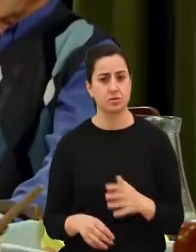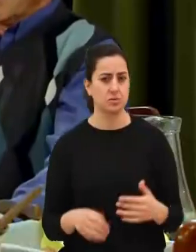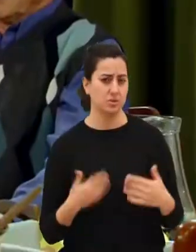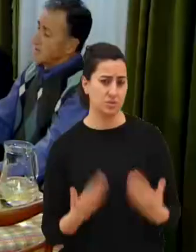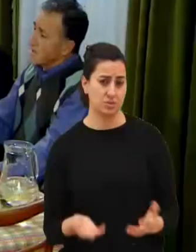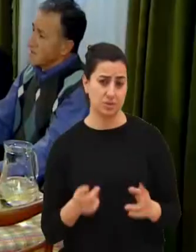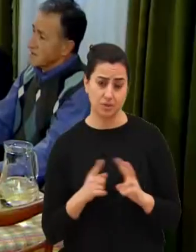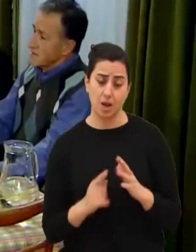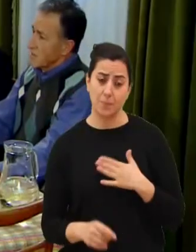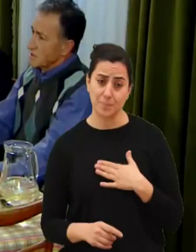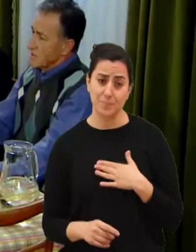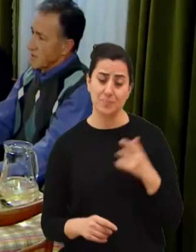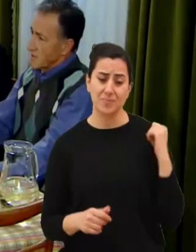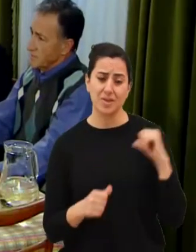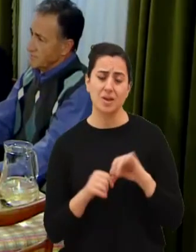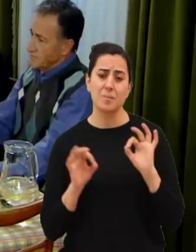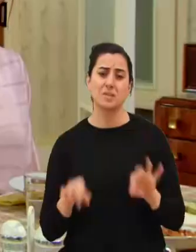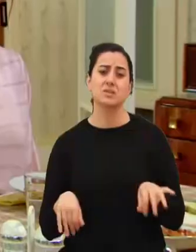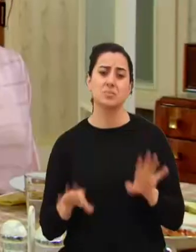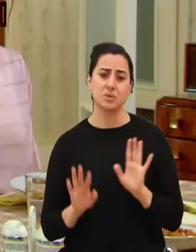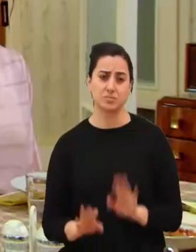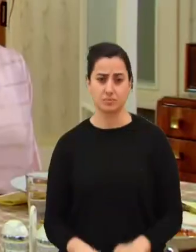Hanım, isterseniz yine başlamayalım ha.